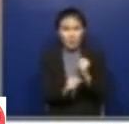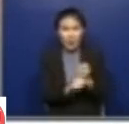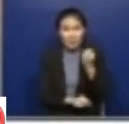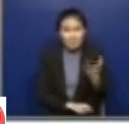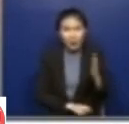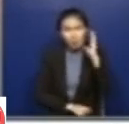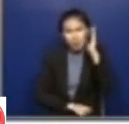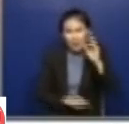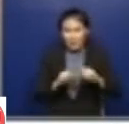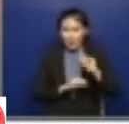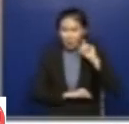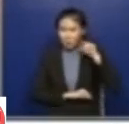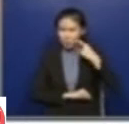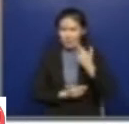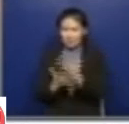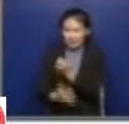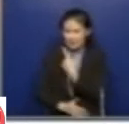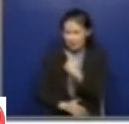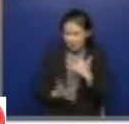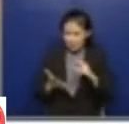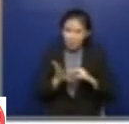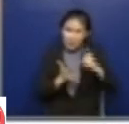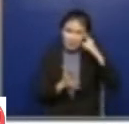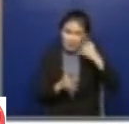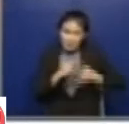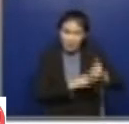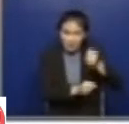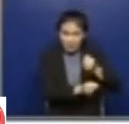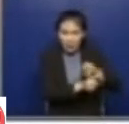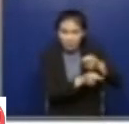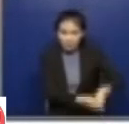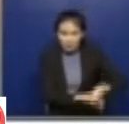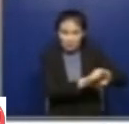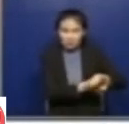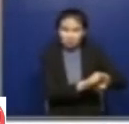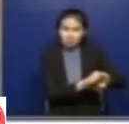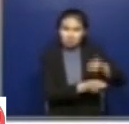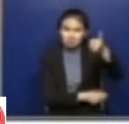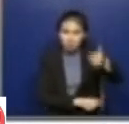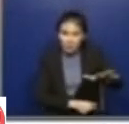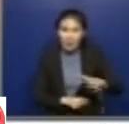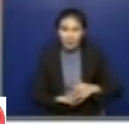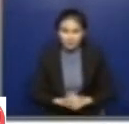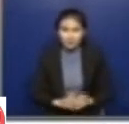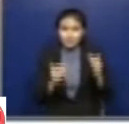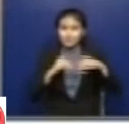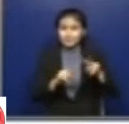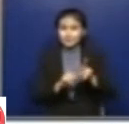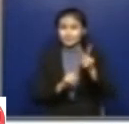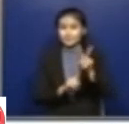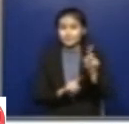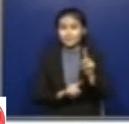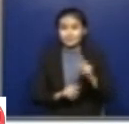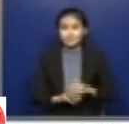มักเสียโอกาสทางเศรษฐกิจไปเนื่องจากไม่สามารถทำเกษตรบนพื้นที่เดิมได้อีกต่อไปขั้นตอนที่2